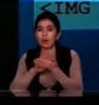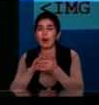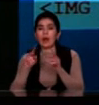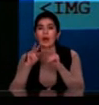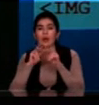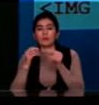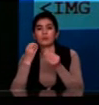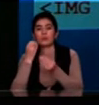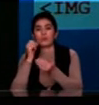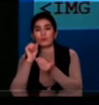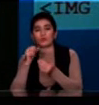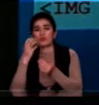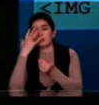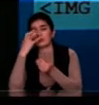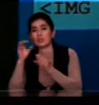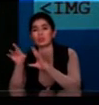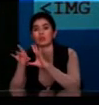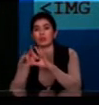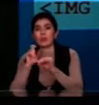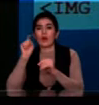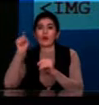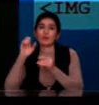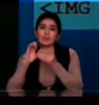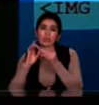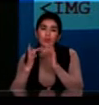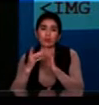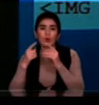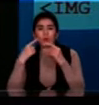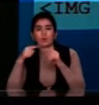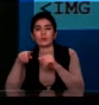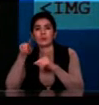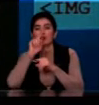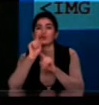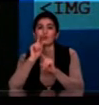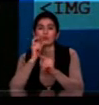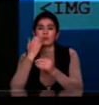Также мы можем взять рисунок из интернета или другого сервера.